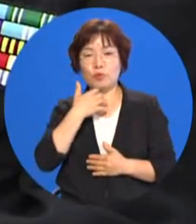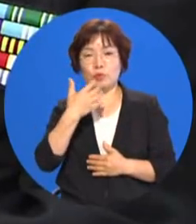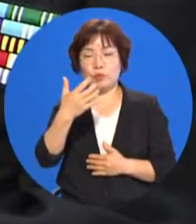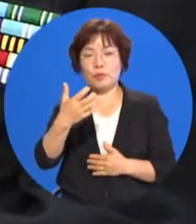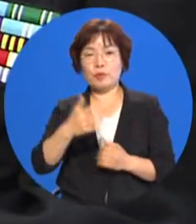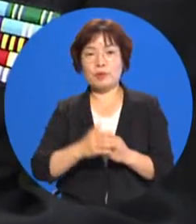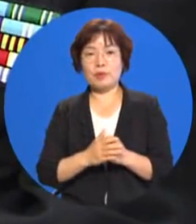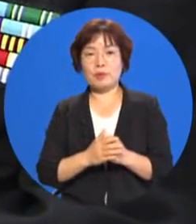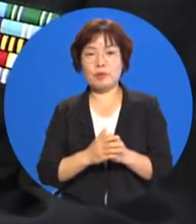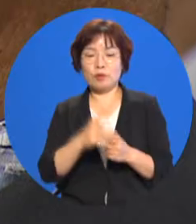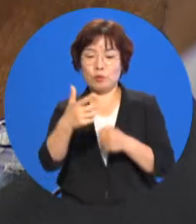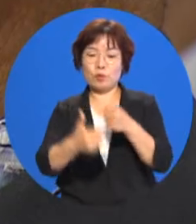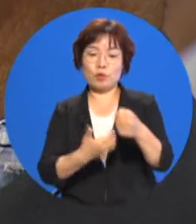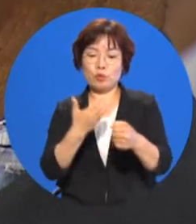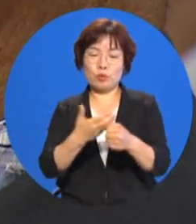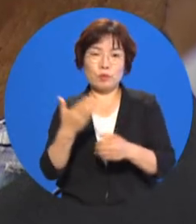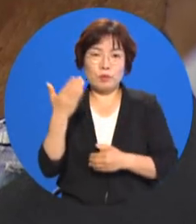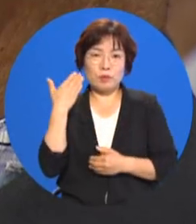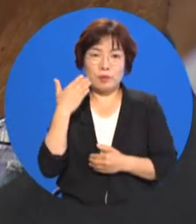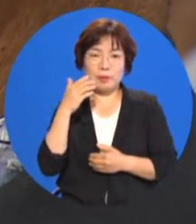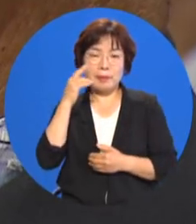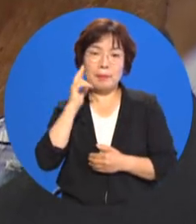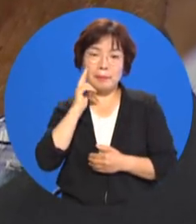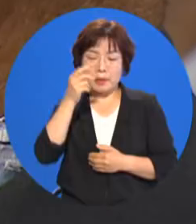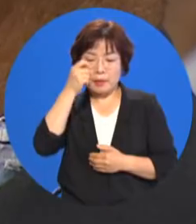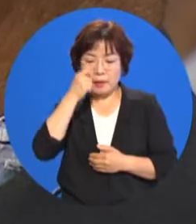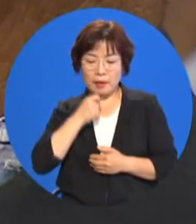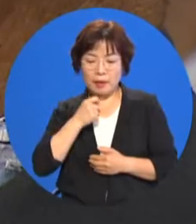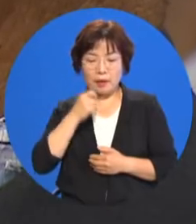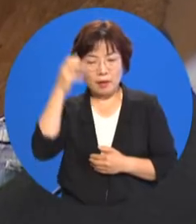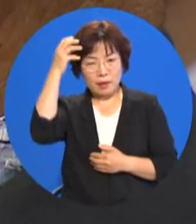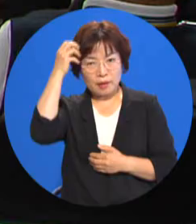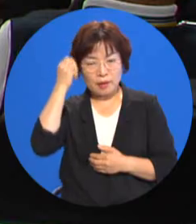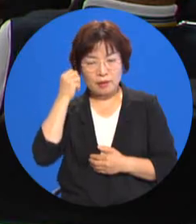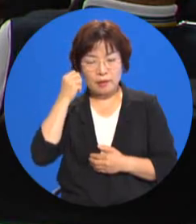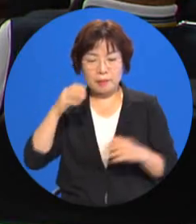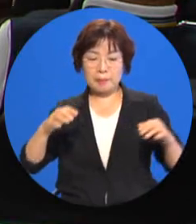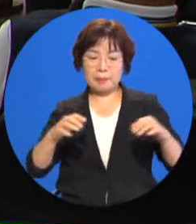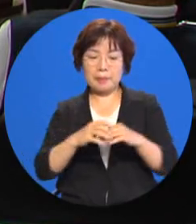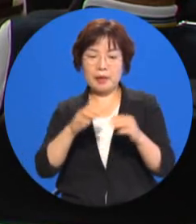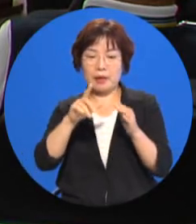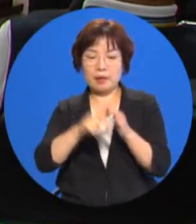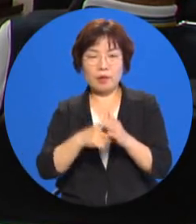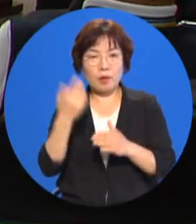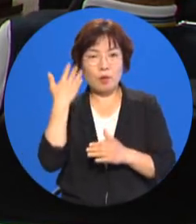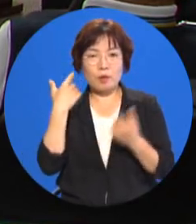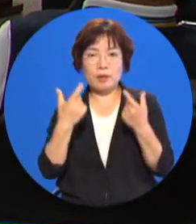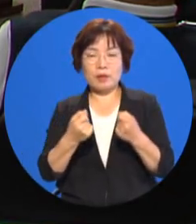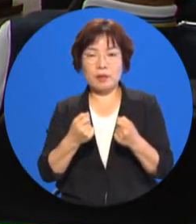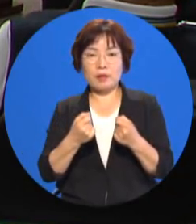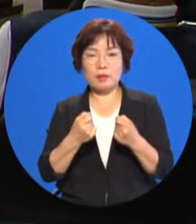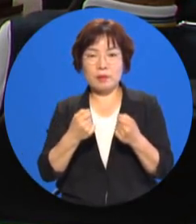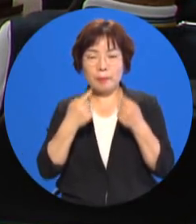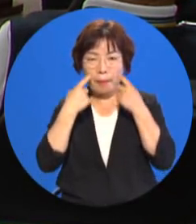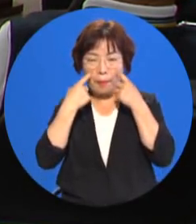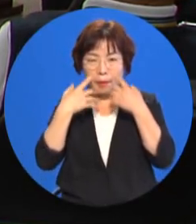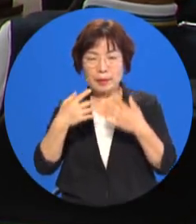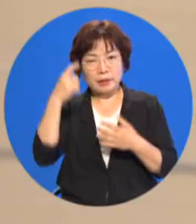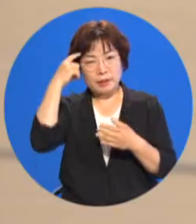되어버렸지만 69년 전 참혹했던 그날의 기억을 더듬을 때면 아직도 어제 일처럼 생생하게